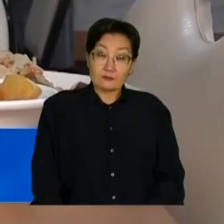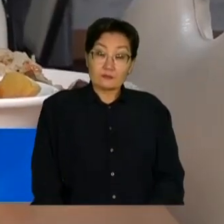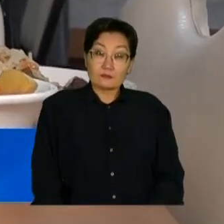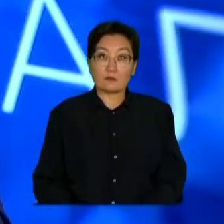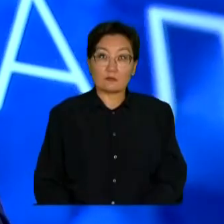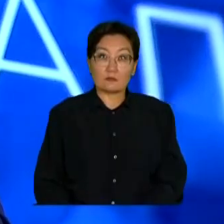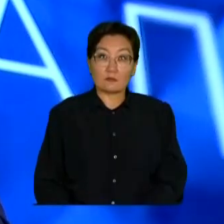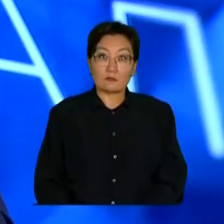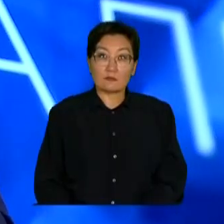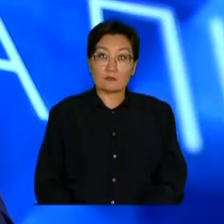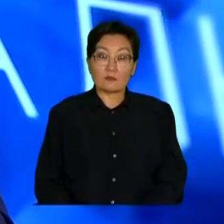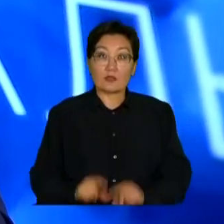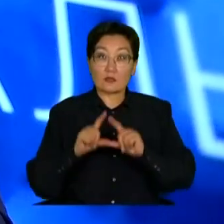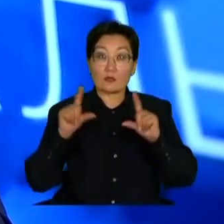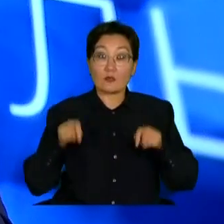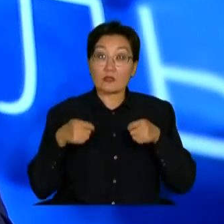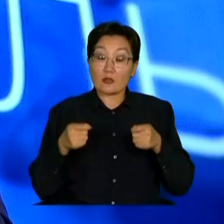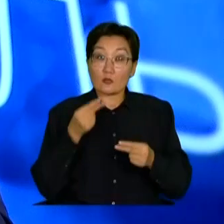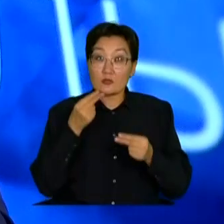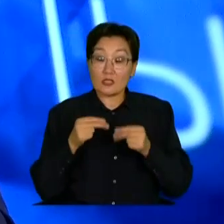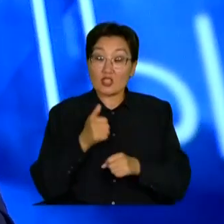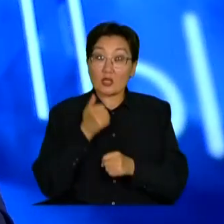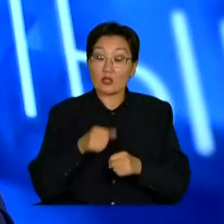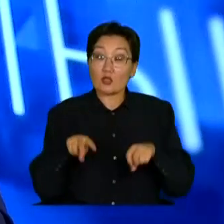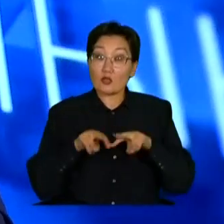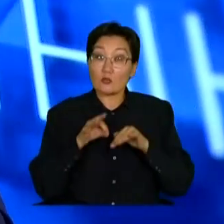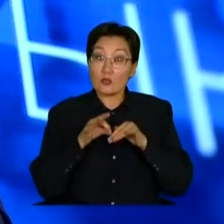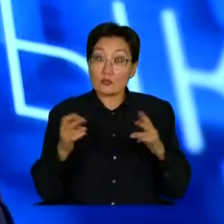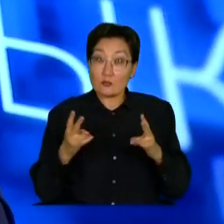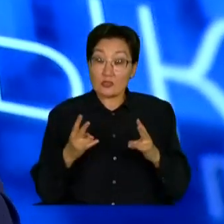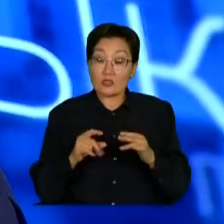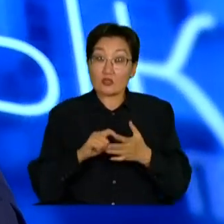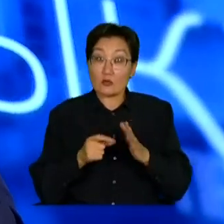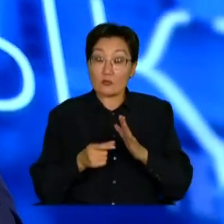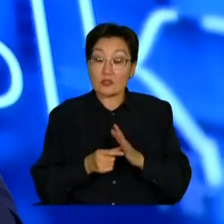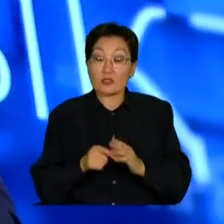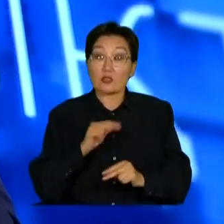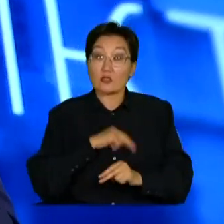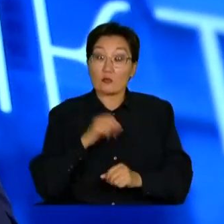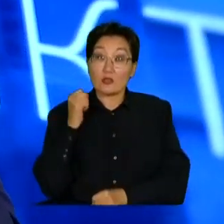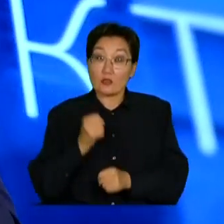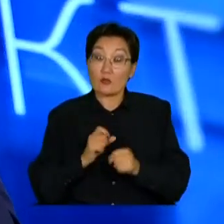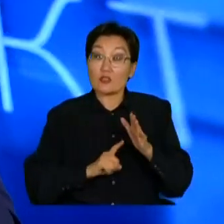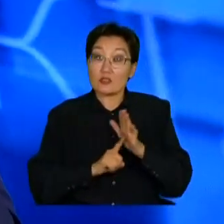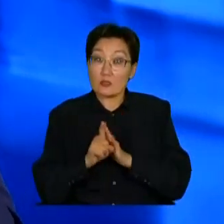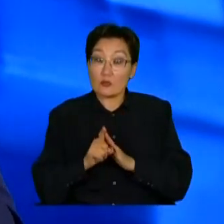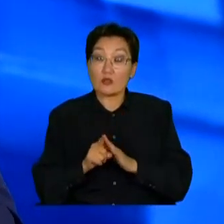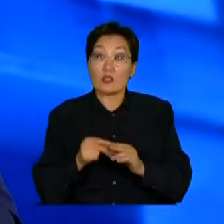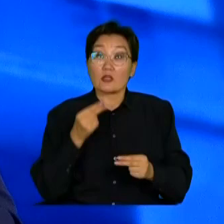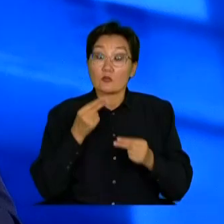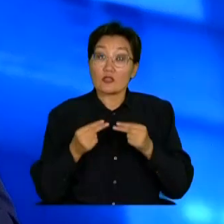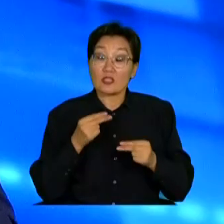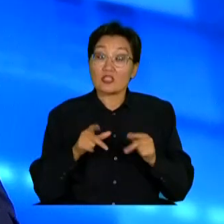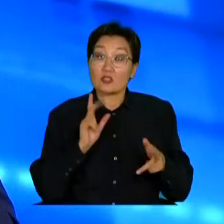телеарнасы. Мектепте берілетін тамақ қатаң тексерістен өту керек. Тіпті асханада жұмыс істейтін қызметкерден бастап, астың